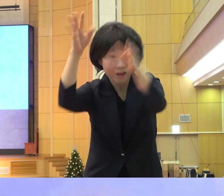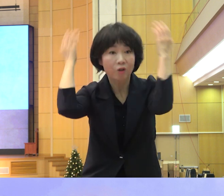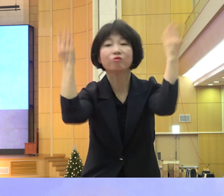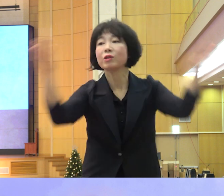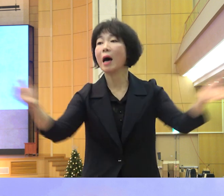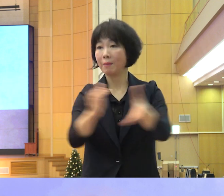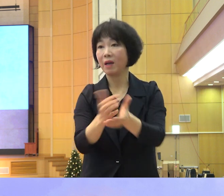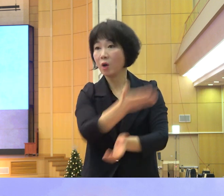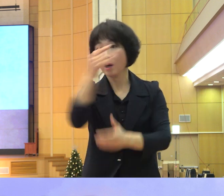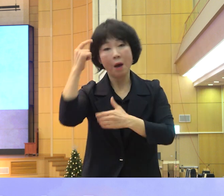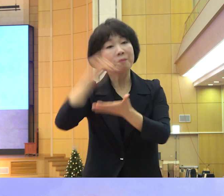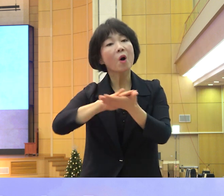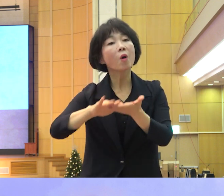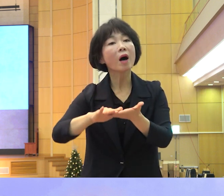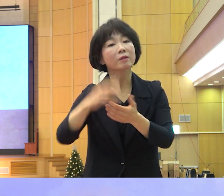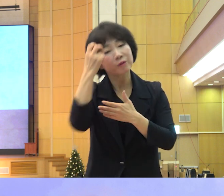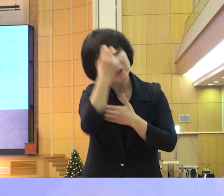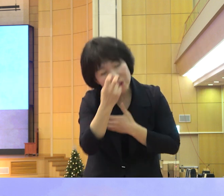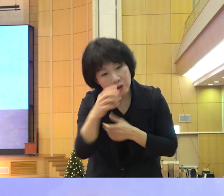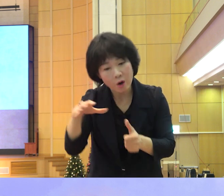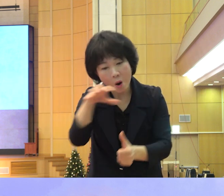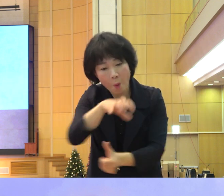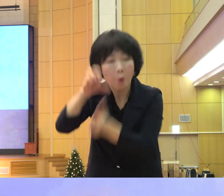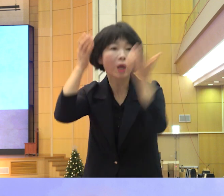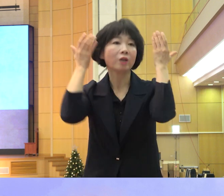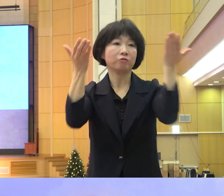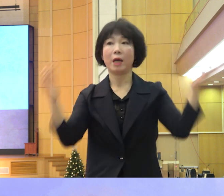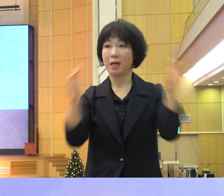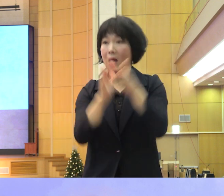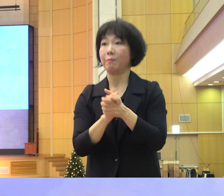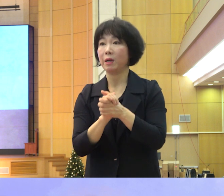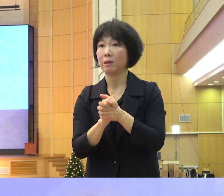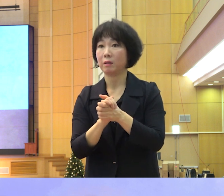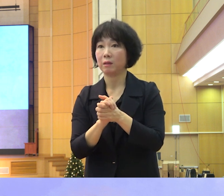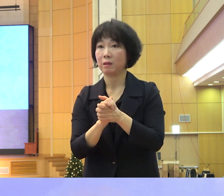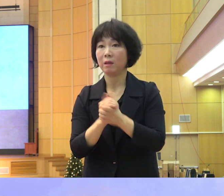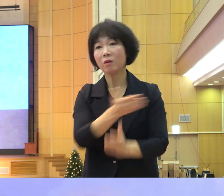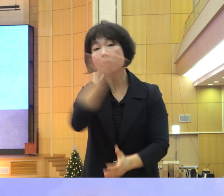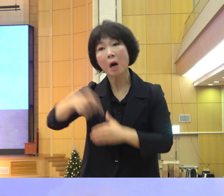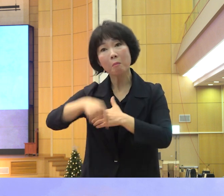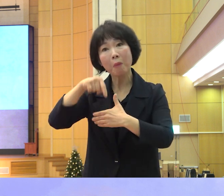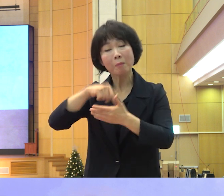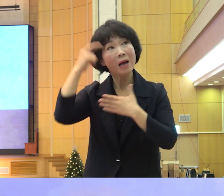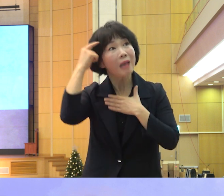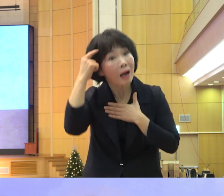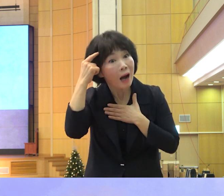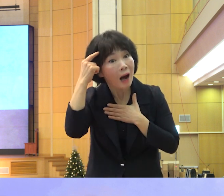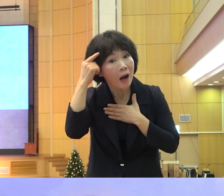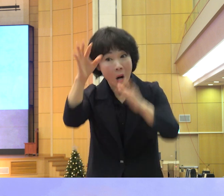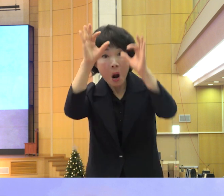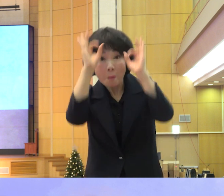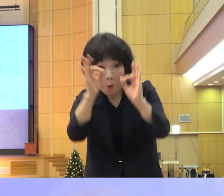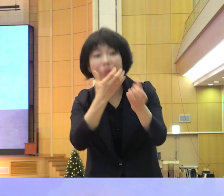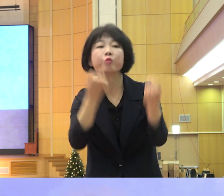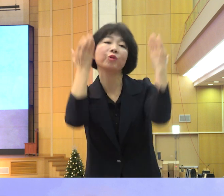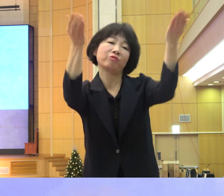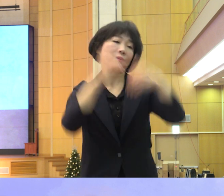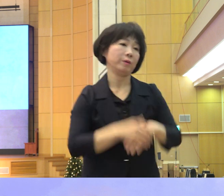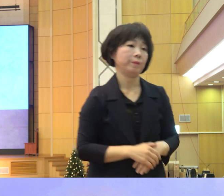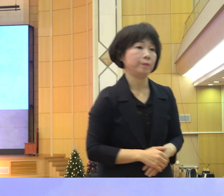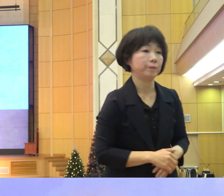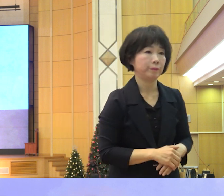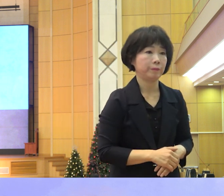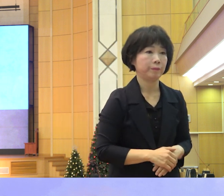너희 마음과 생각을 지켜주시리라. 마음의 생각에 따라 축복이 있습니다. 에베소 3장 2절에